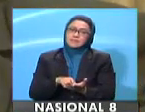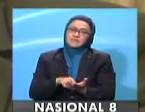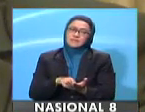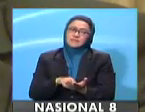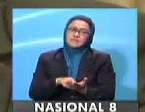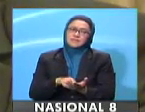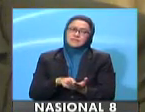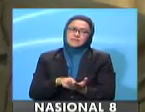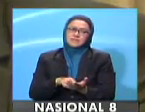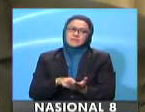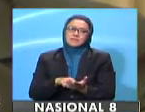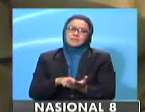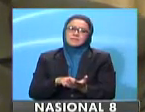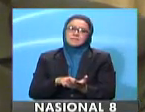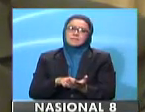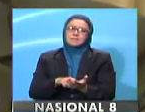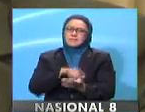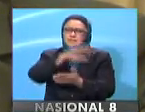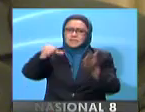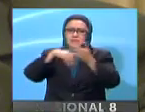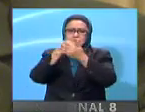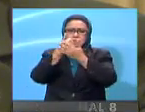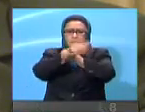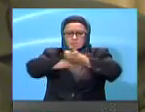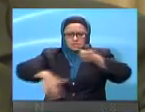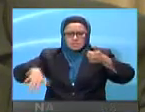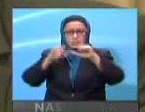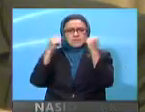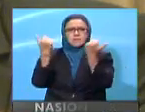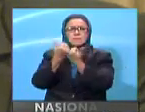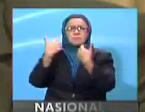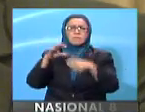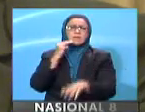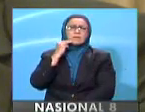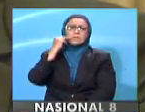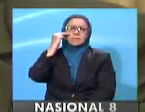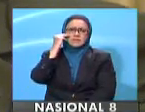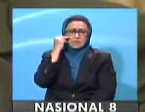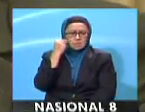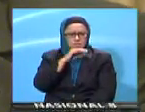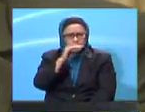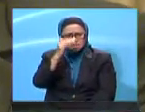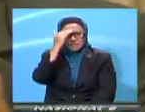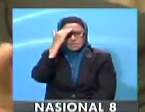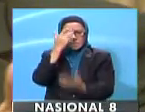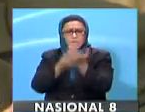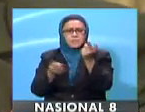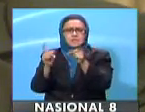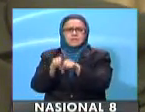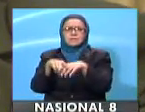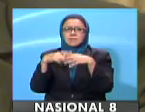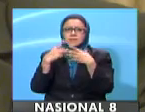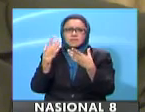Sekarang dah matang. They know what is going on. Ini as Tan Sri explain. It